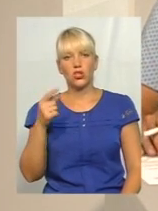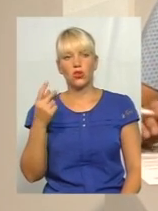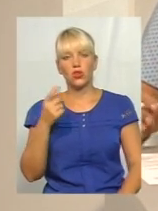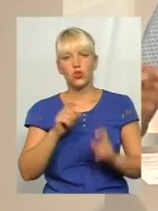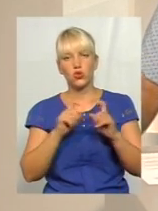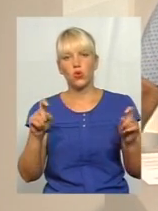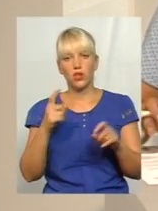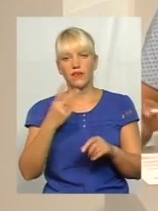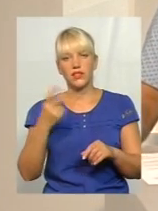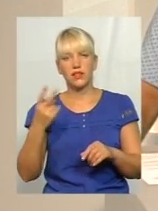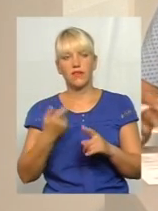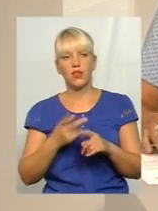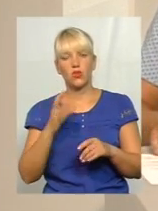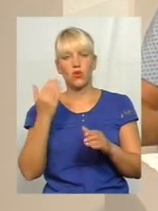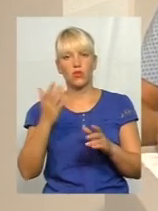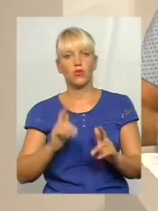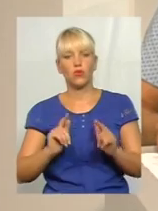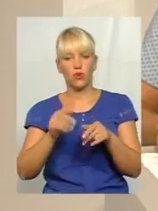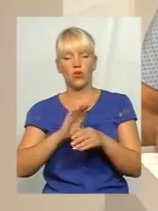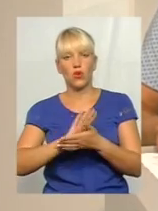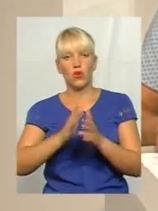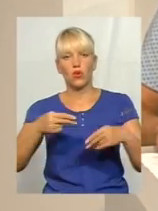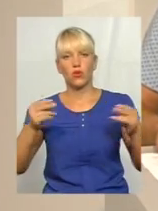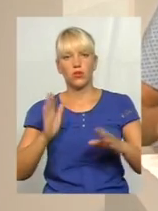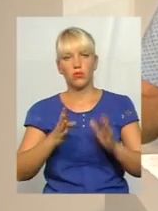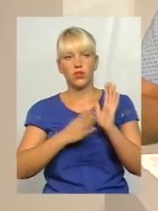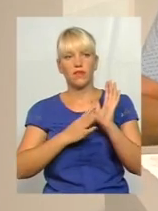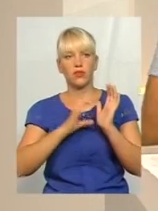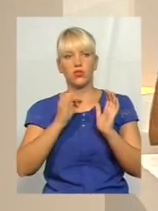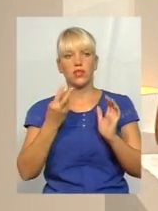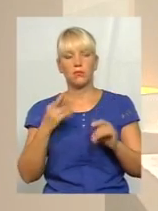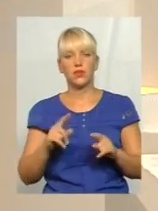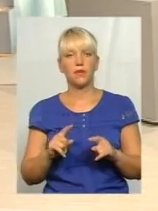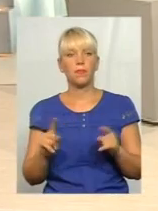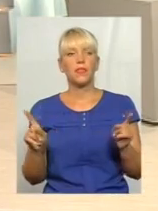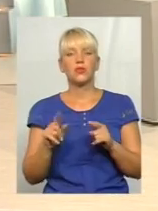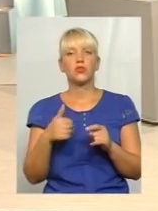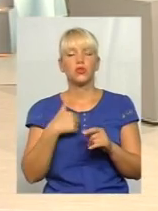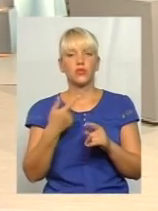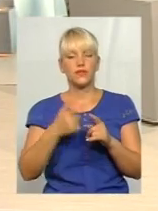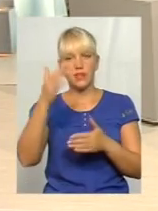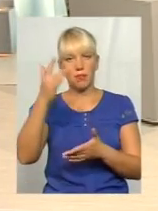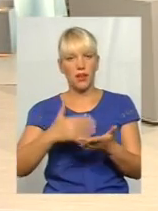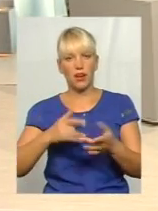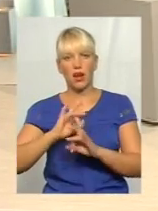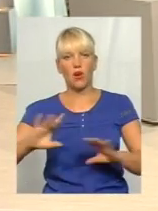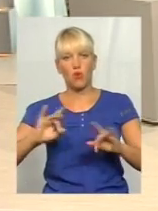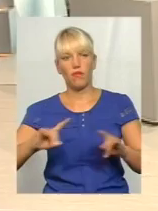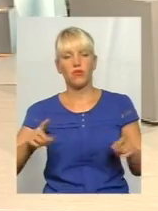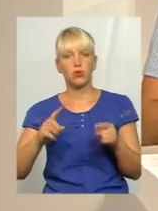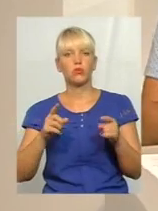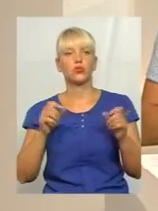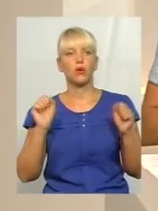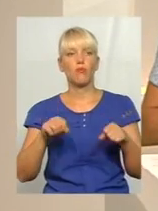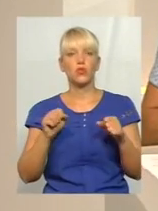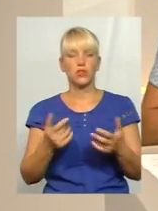але вступить його контракт буде вступив в дію з 9 серпня до чого я це все перерахував тому що можливо